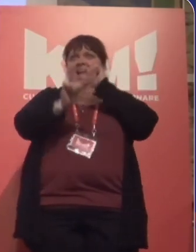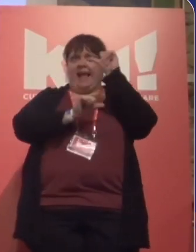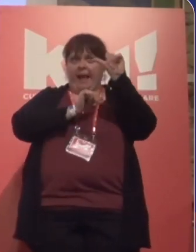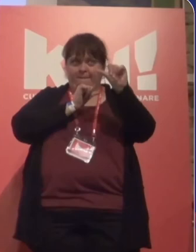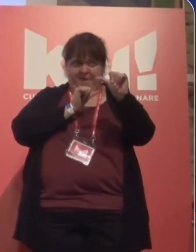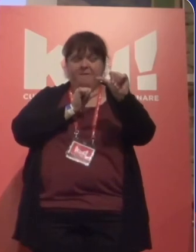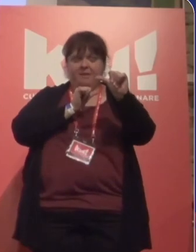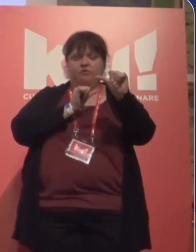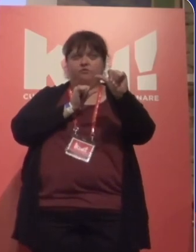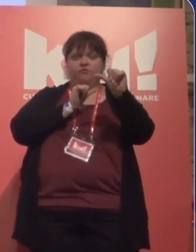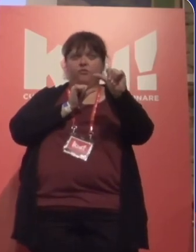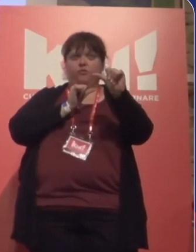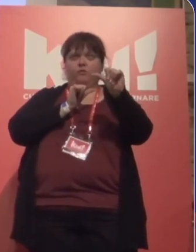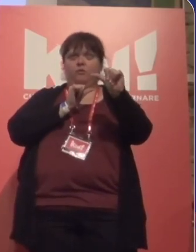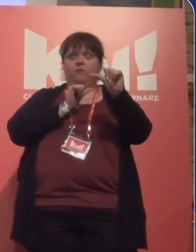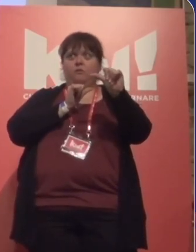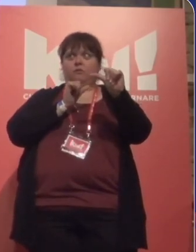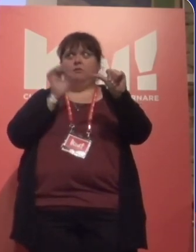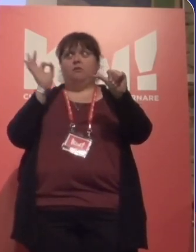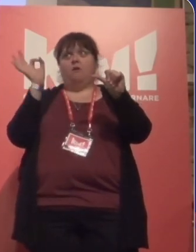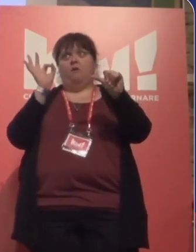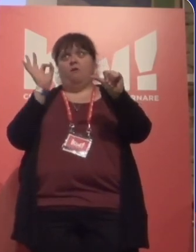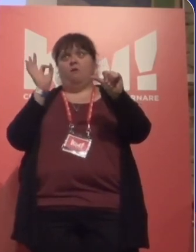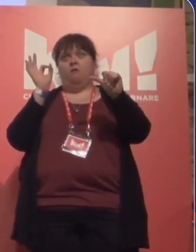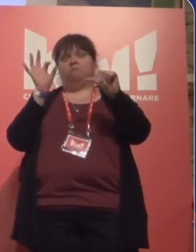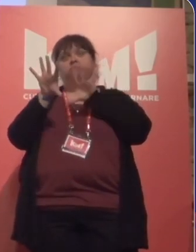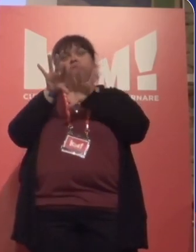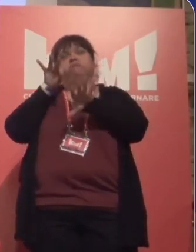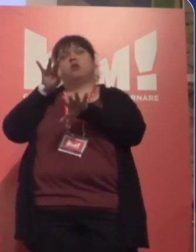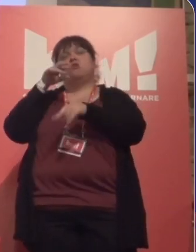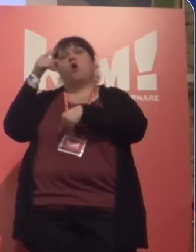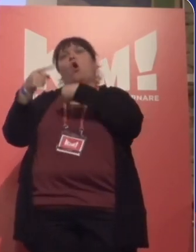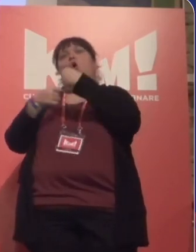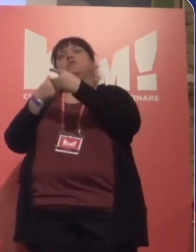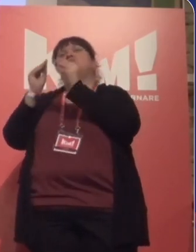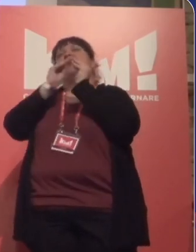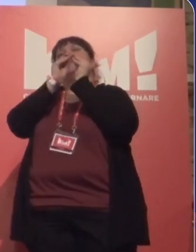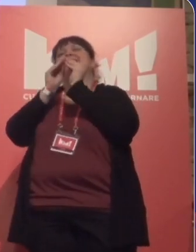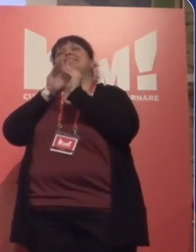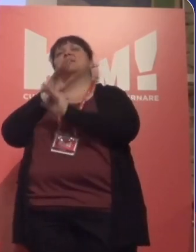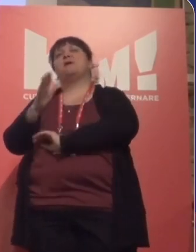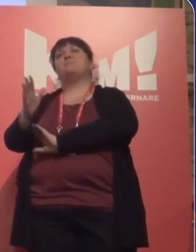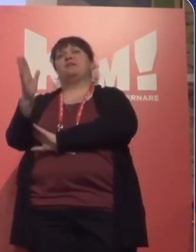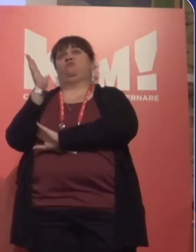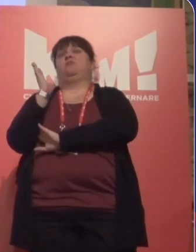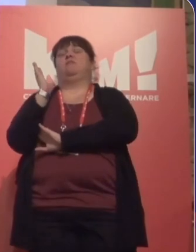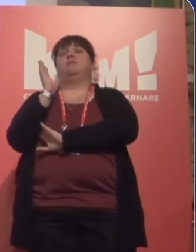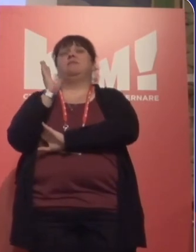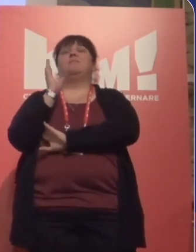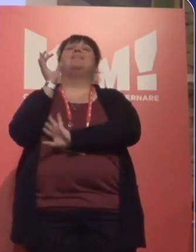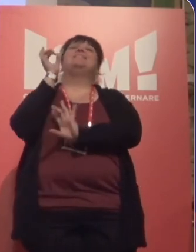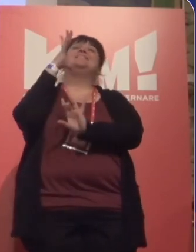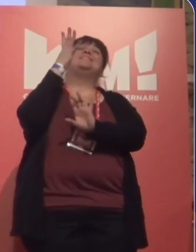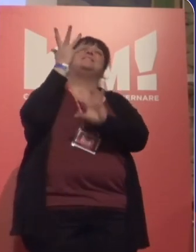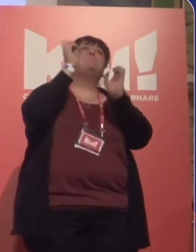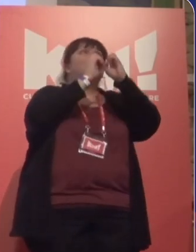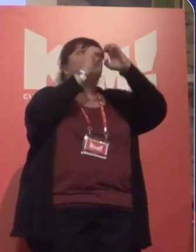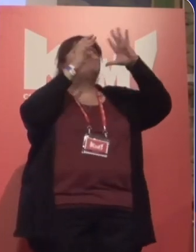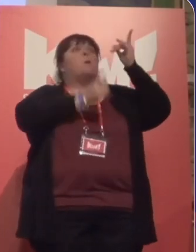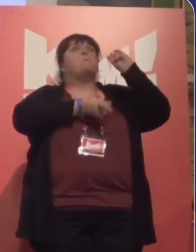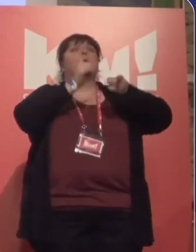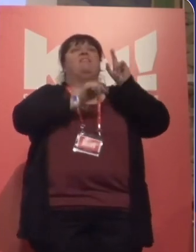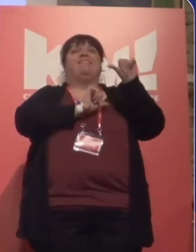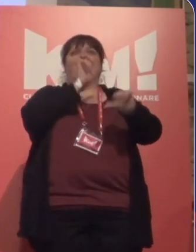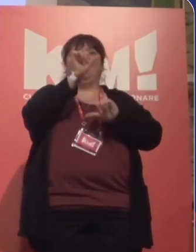sostenere il sistema precedente e se immagini politiche di cambiamento ritieni